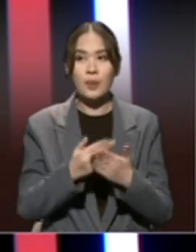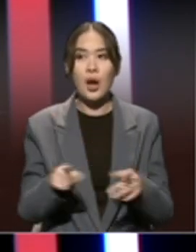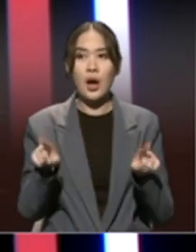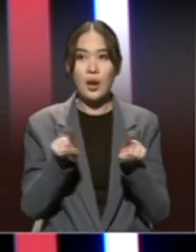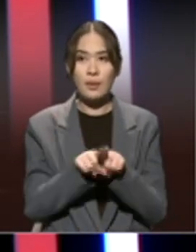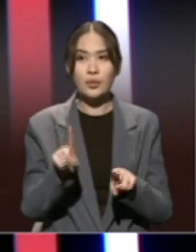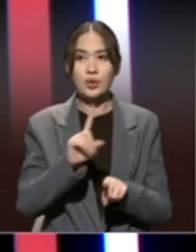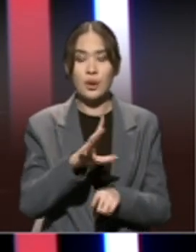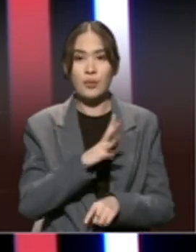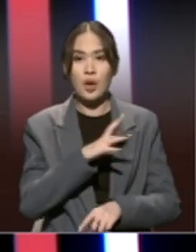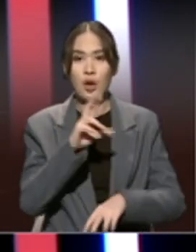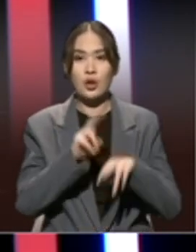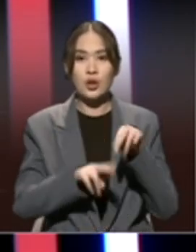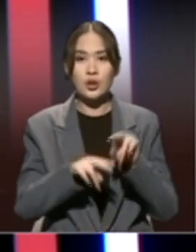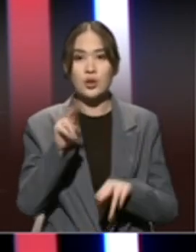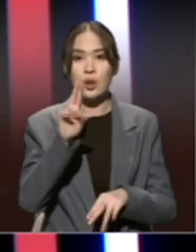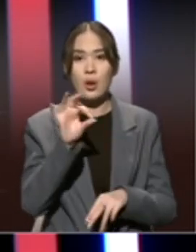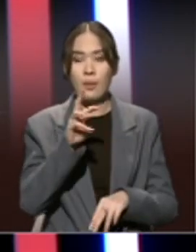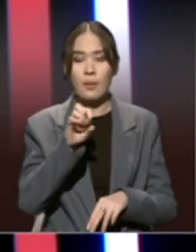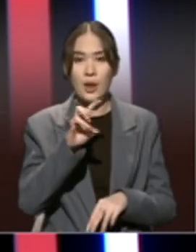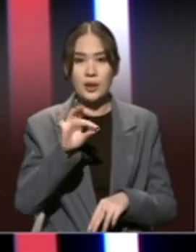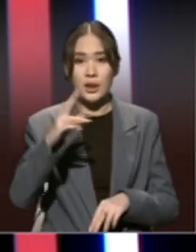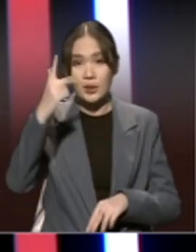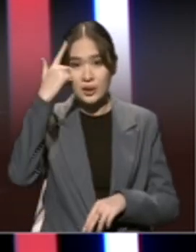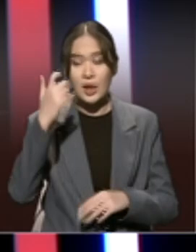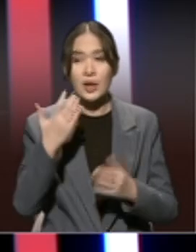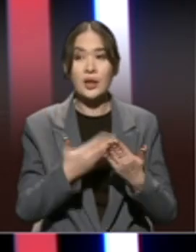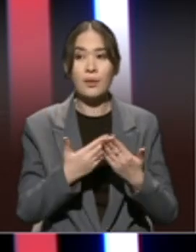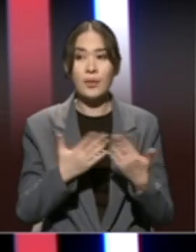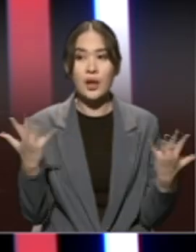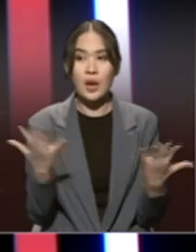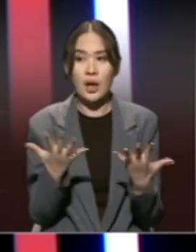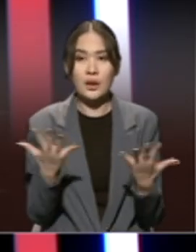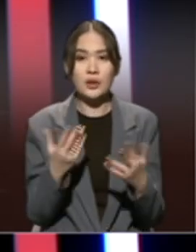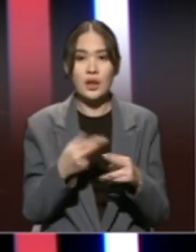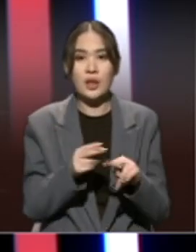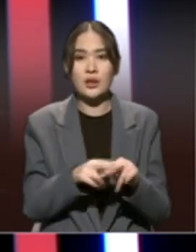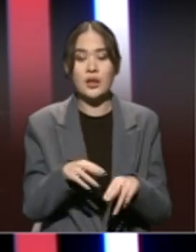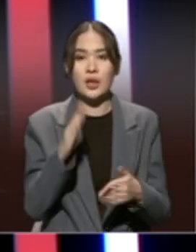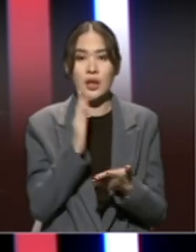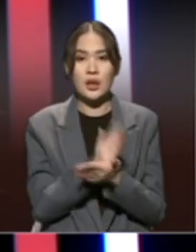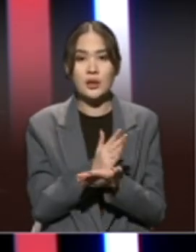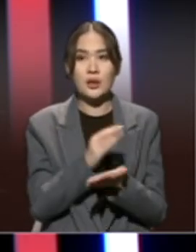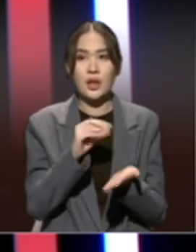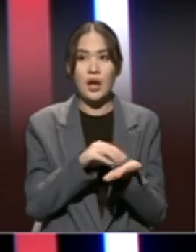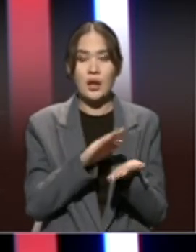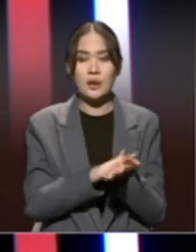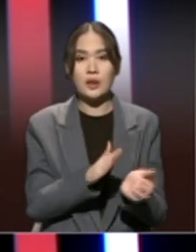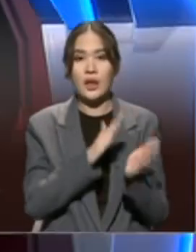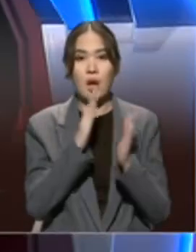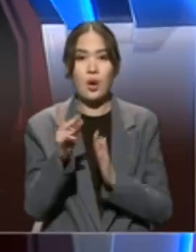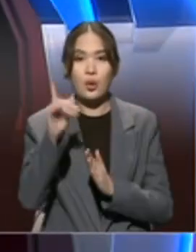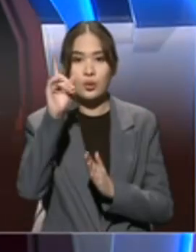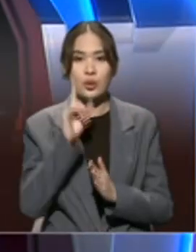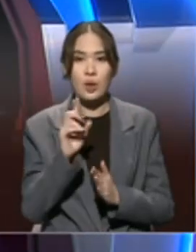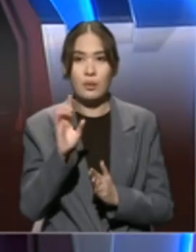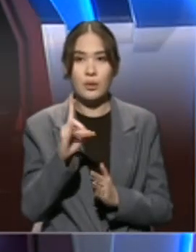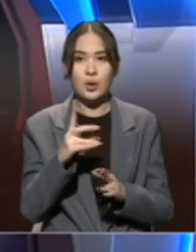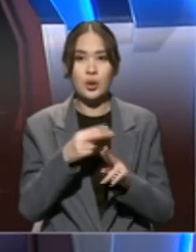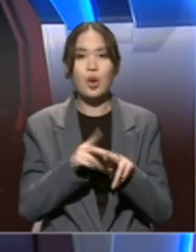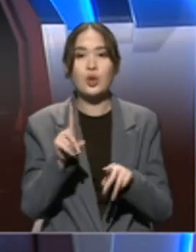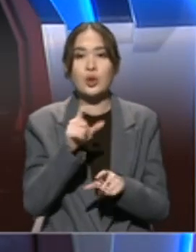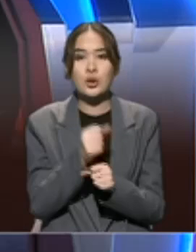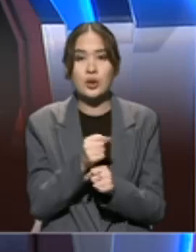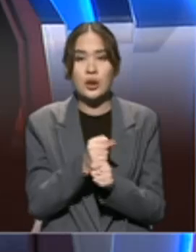ғана, сонда құрылыс компанияларды біліп отыр ғой, қандай условия, шарттары бар екен. Соған қарай ыңғайланатын еді. А бұл жерде не